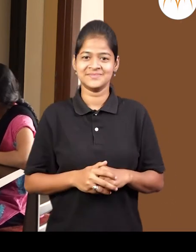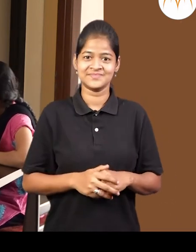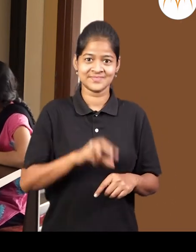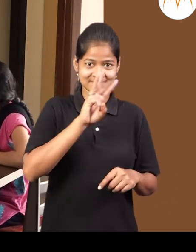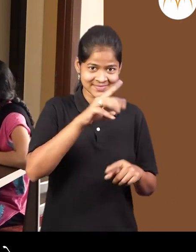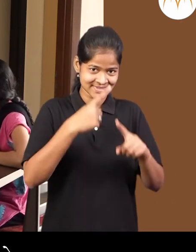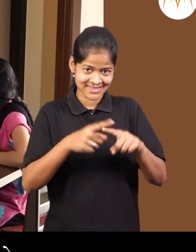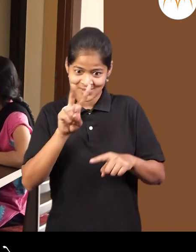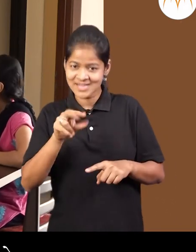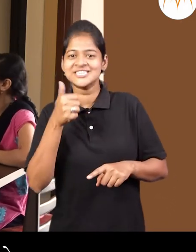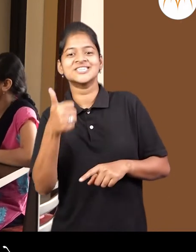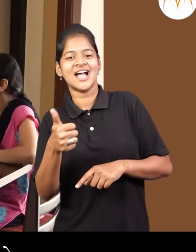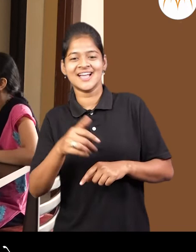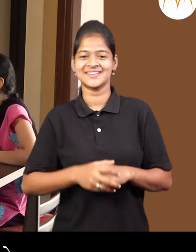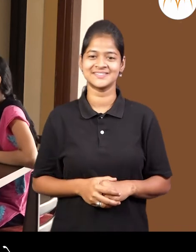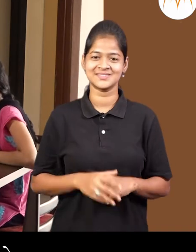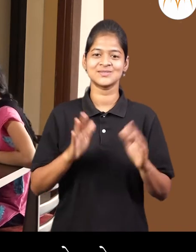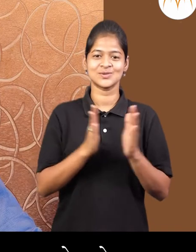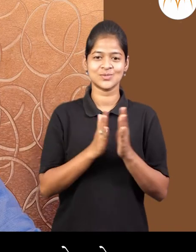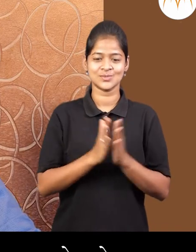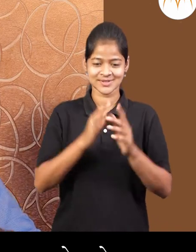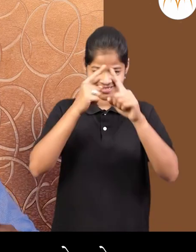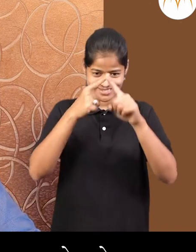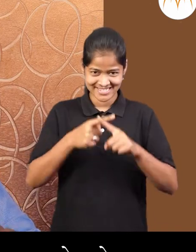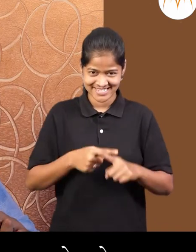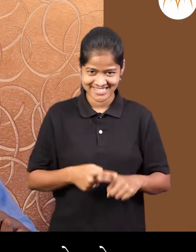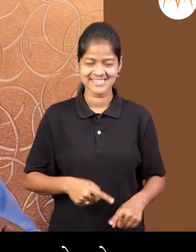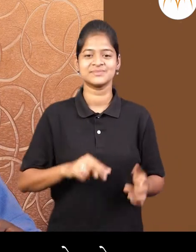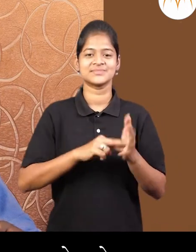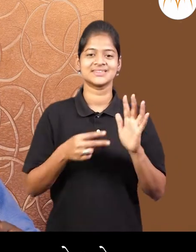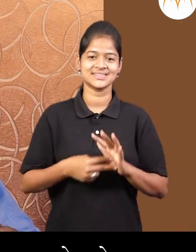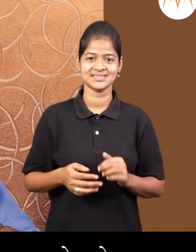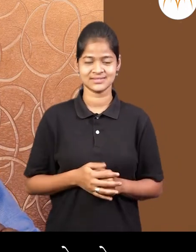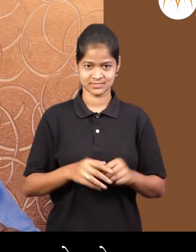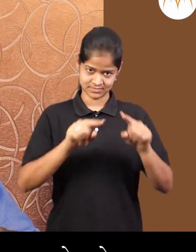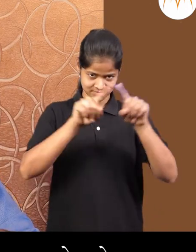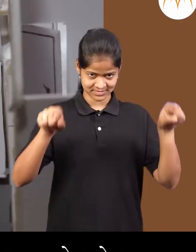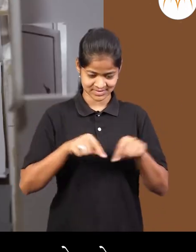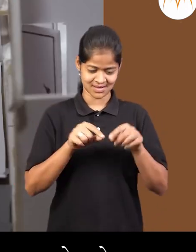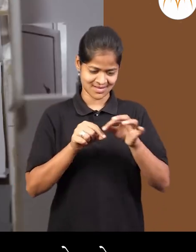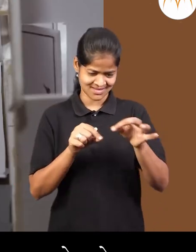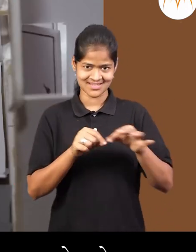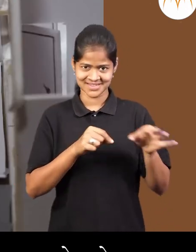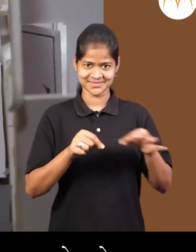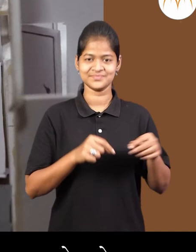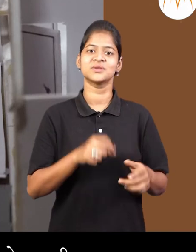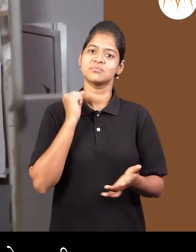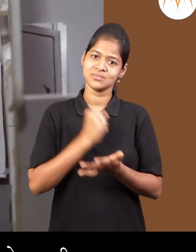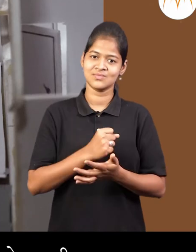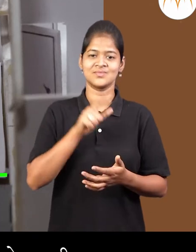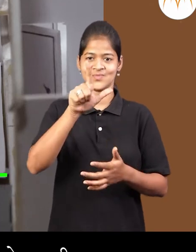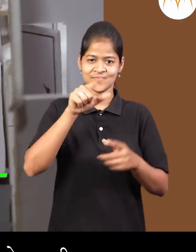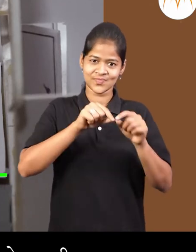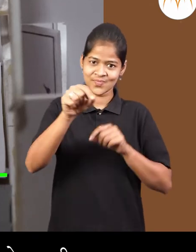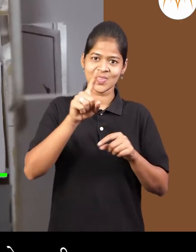बाजूंचा गुणाकार. शाबास, छान ओळखलंस. हे बघ, कुठल्याही चौकोनी पृष्ठभागाचं क्षेत्रफळ काढायचं असेल तर